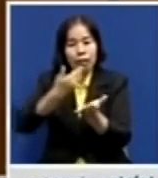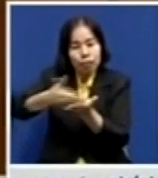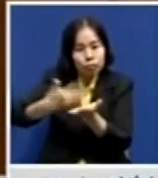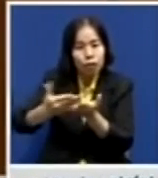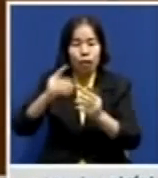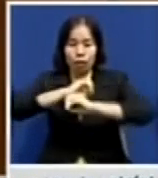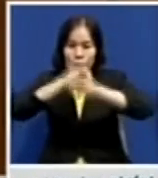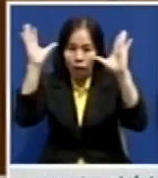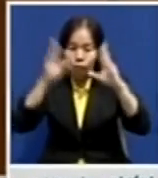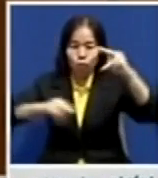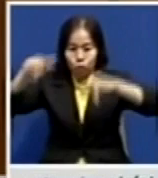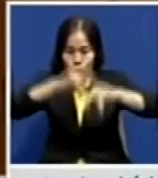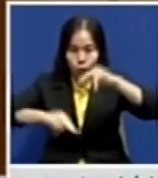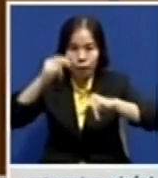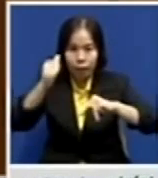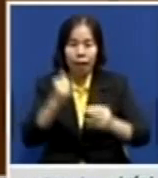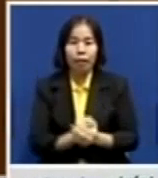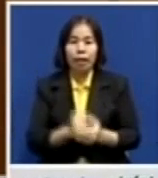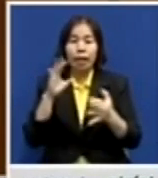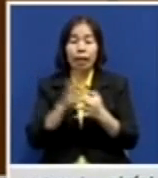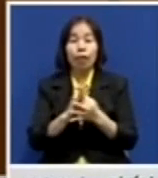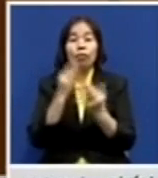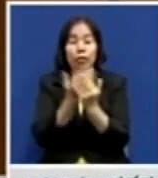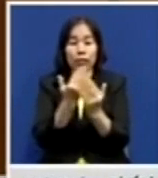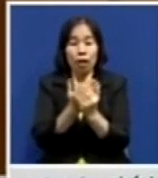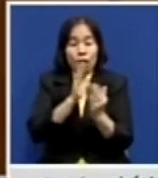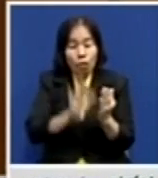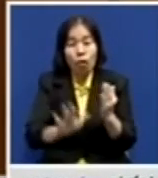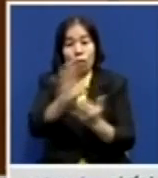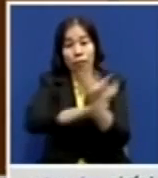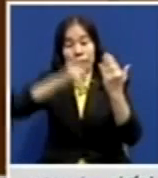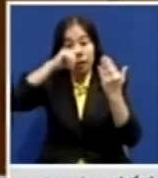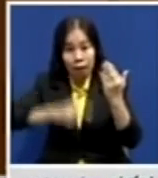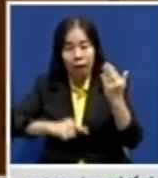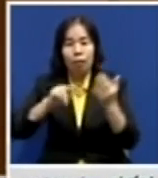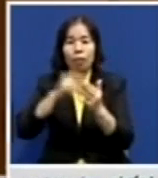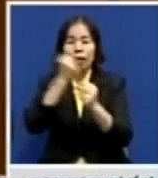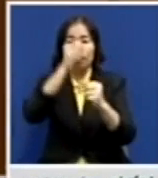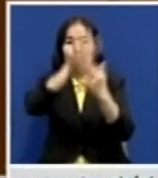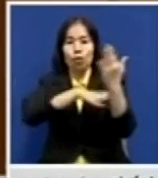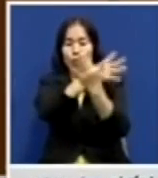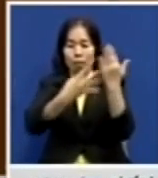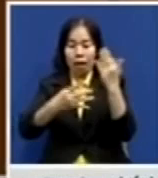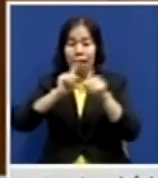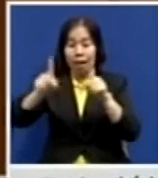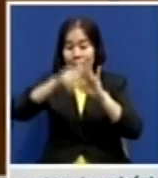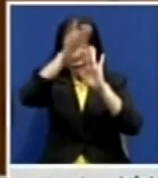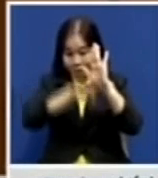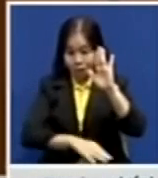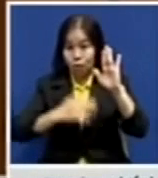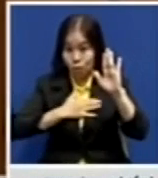ใสตรวจสอบได้เพื่อให้ฐานะการเงินการคลังของประเทศมีความมั่นคงและมีเสถียรภาพนโยบายที่กับผมกล่าวมาทั้งหมดนี้แล้วนั้น